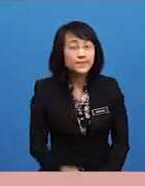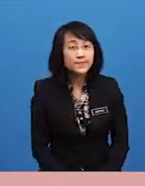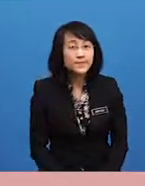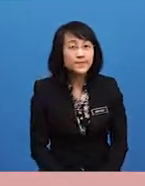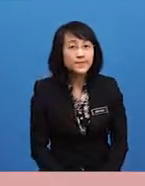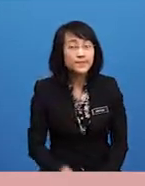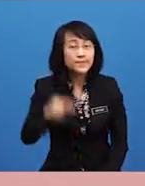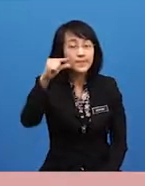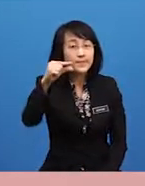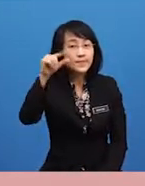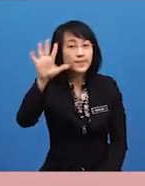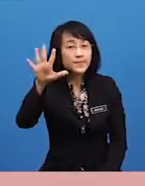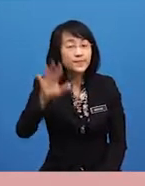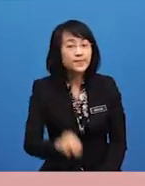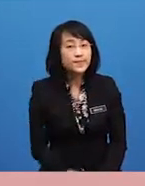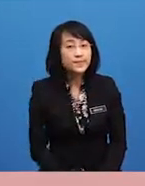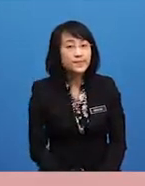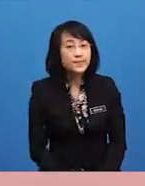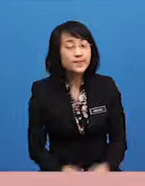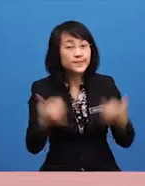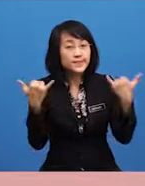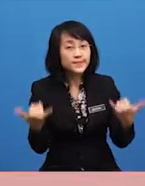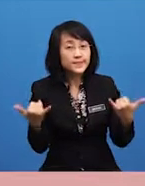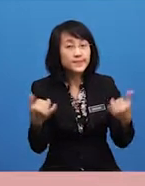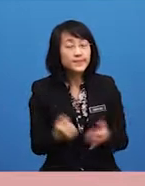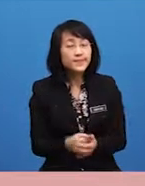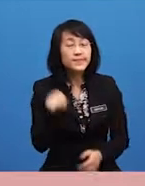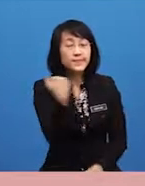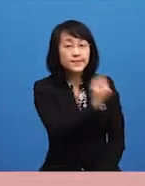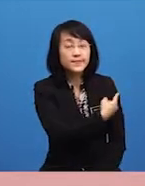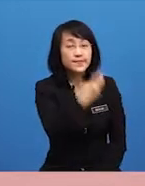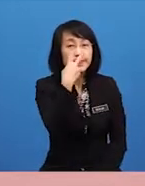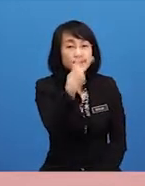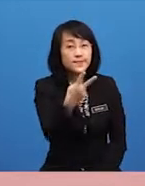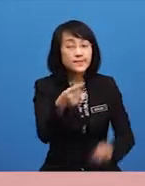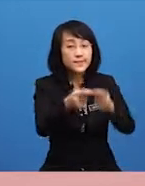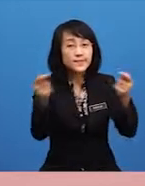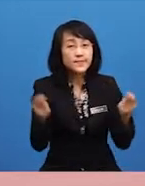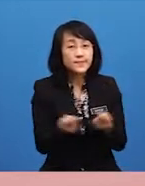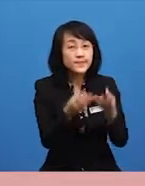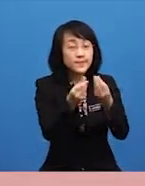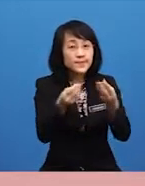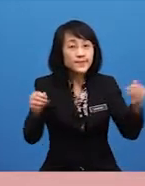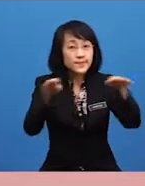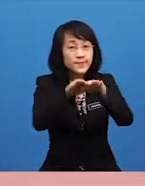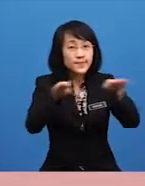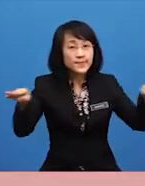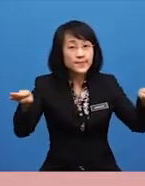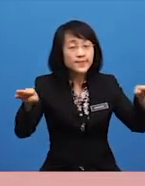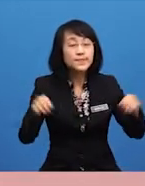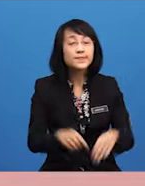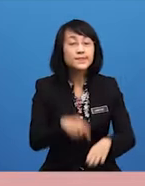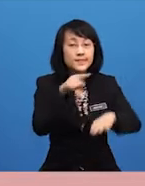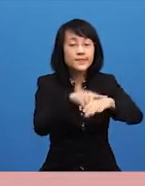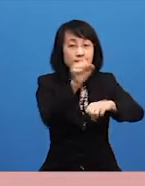simbol G5. Sekarang, kita lihat pula lokasi tanah pamah di